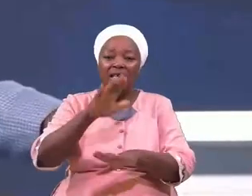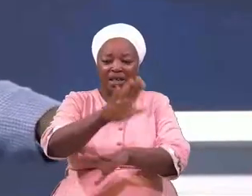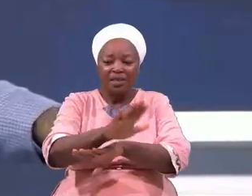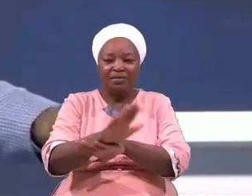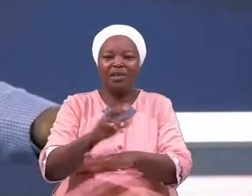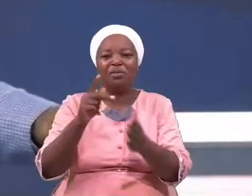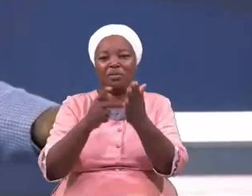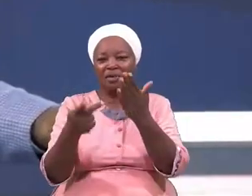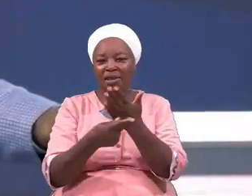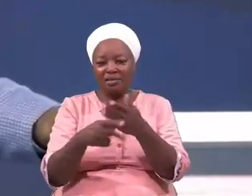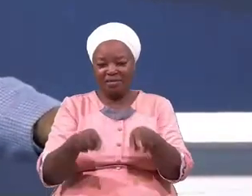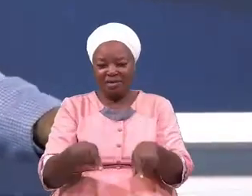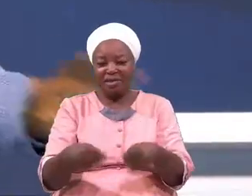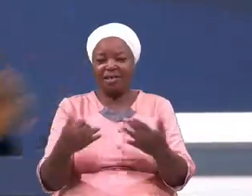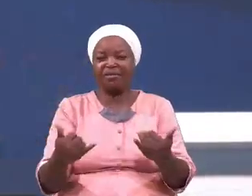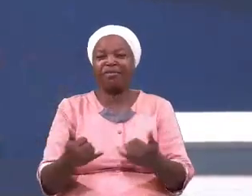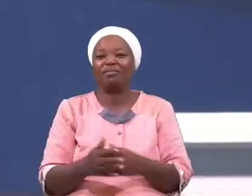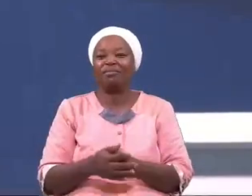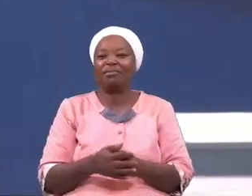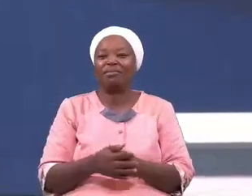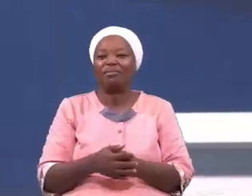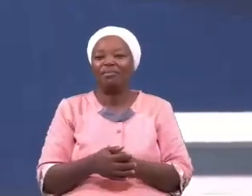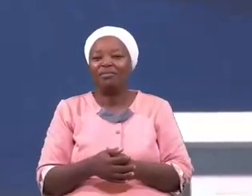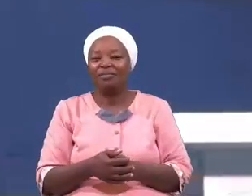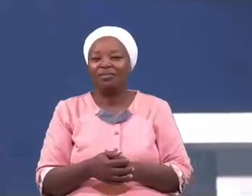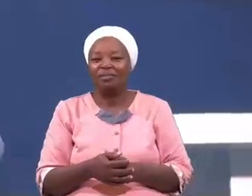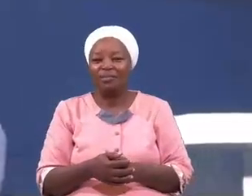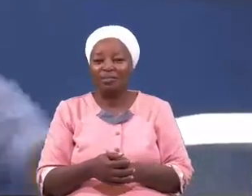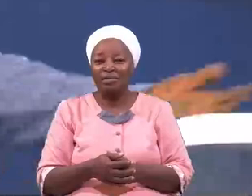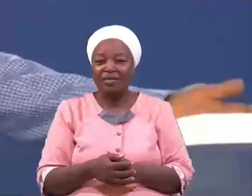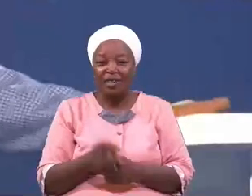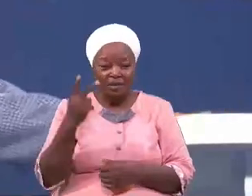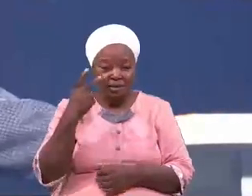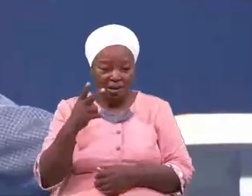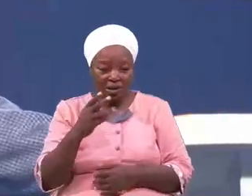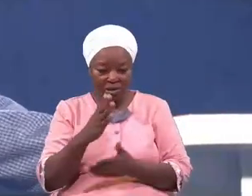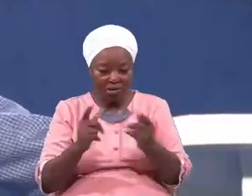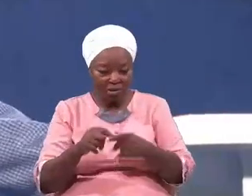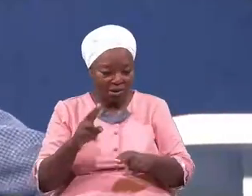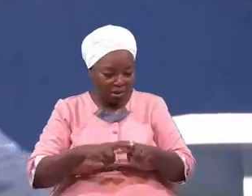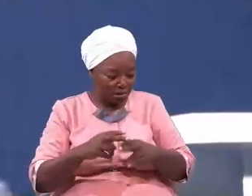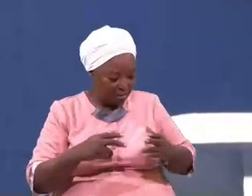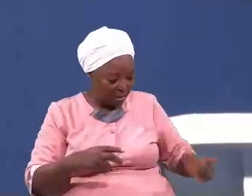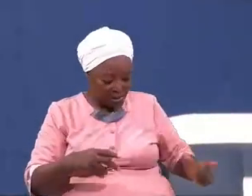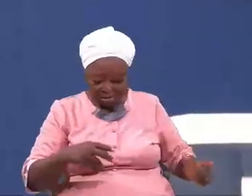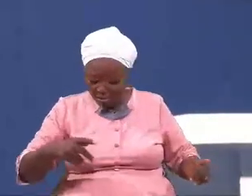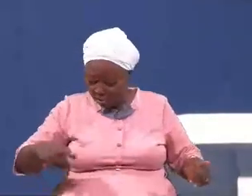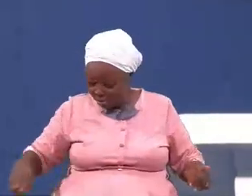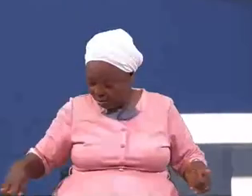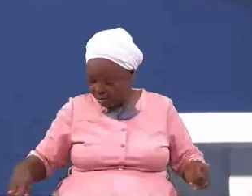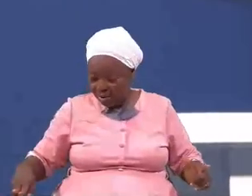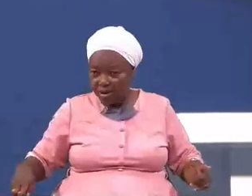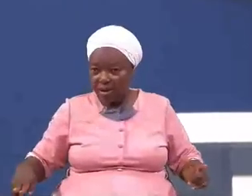L'un des temps bienheureux de faire confiance en lui, c'est à la croisade. Il guérit la personne à côté de